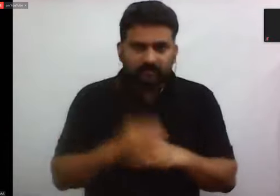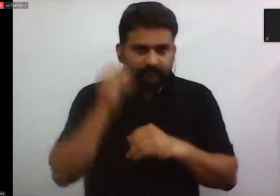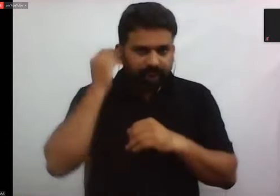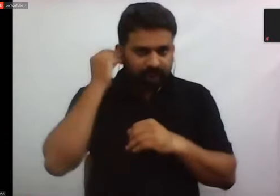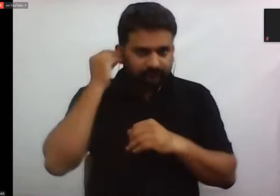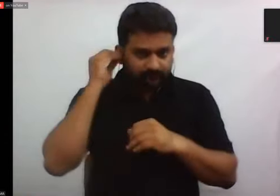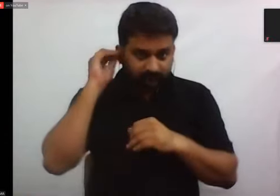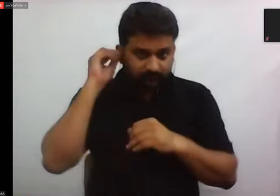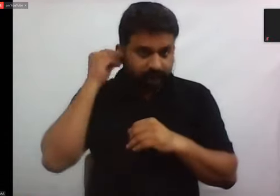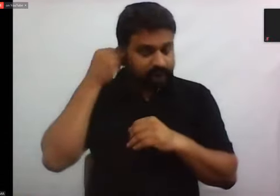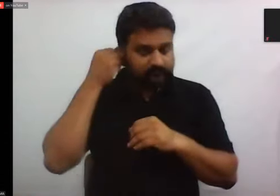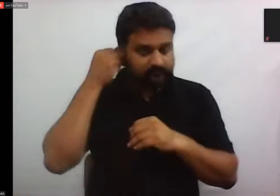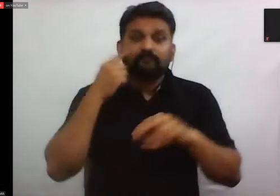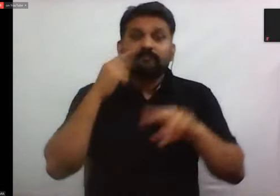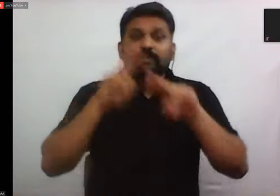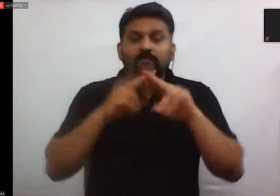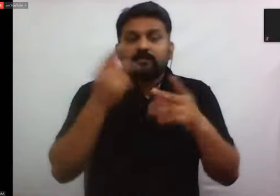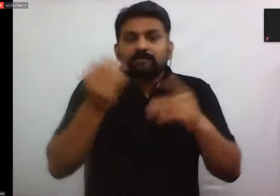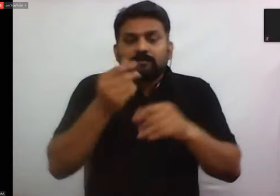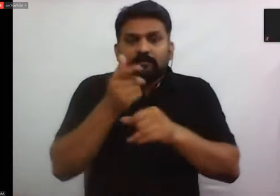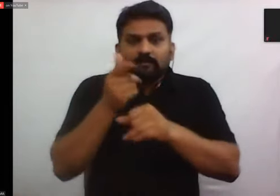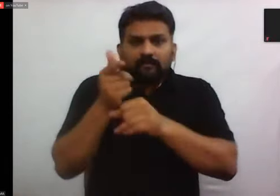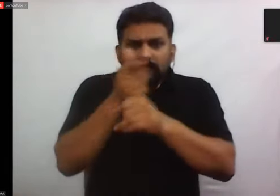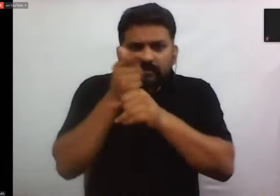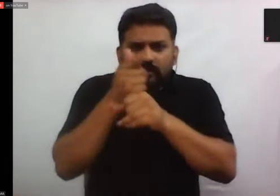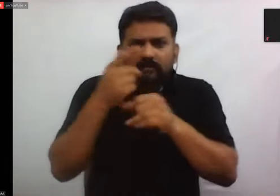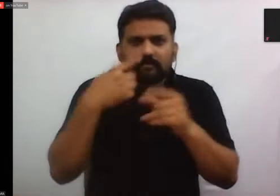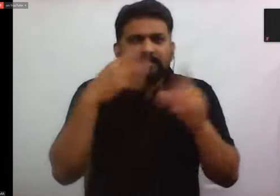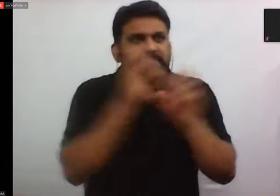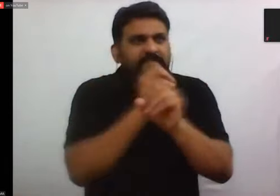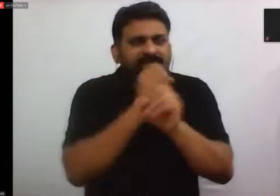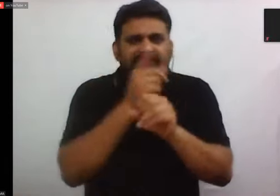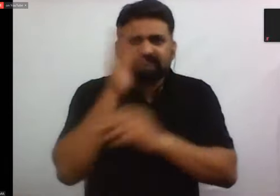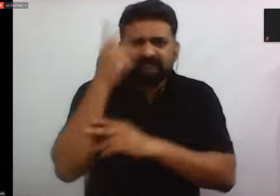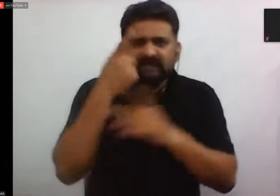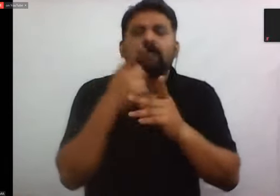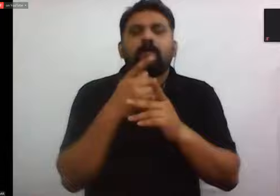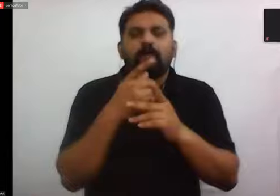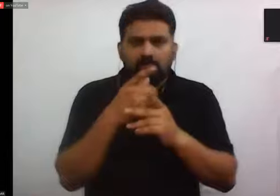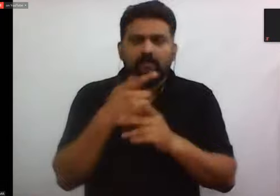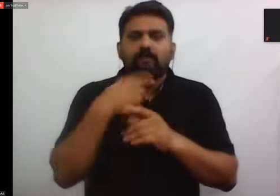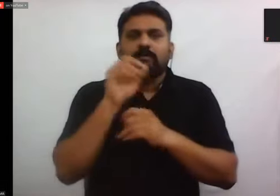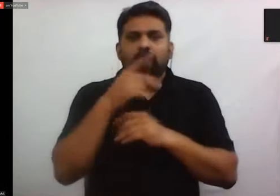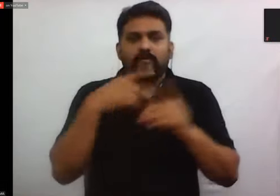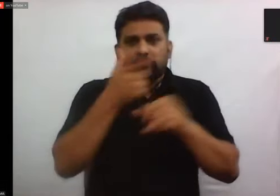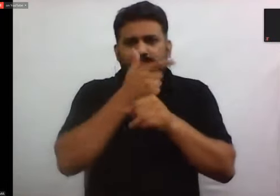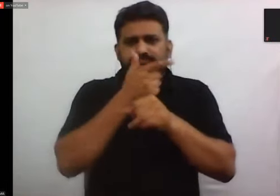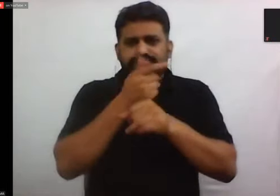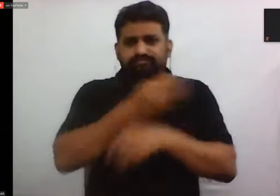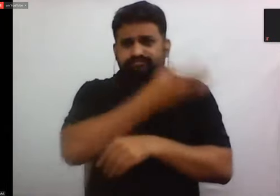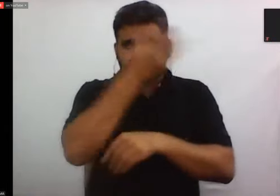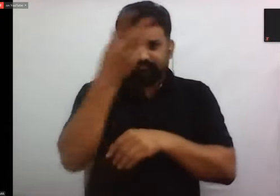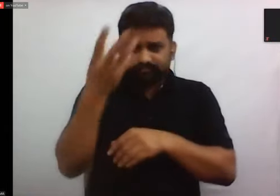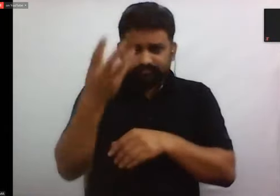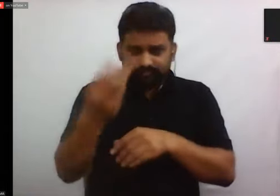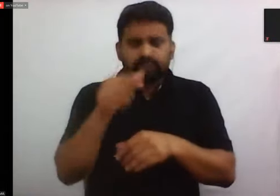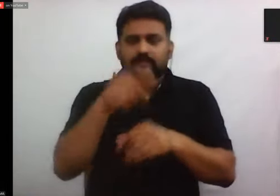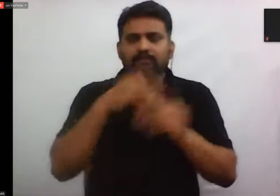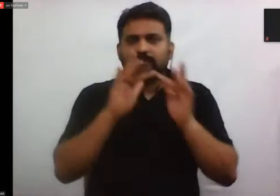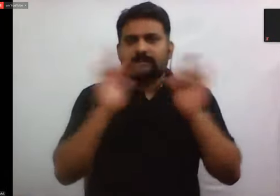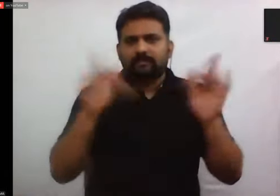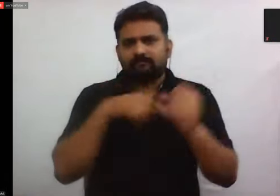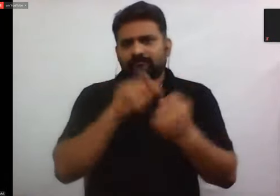कुछ रिकॉर्डिंग्स आपने नहीं देख पाए तो हम ये जितने भी रिकॉर्डिंग्स है आपको लिंक के